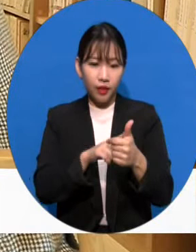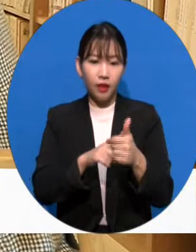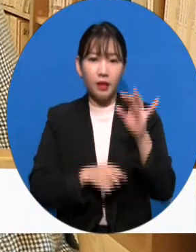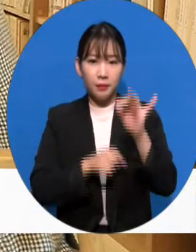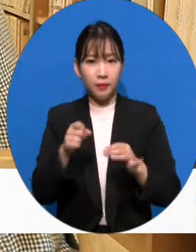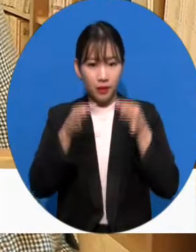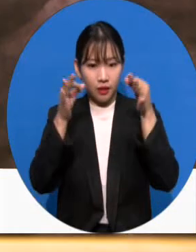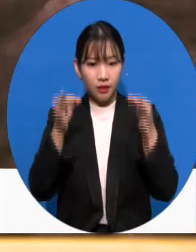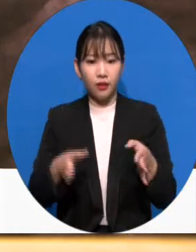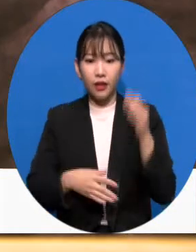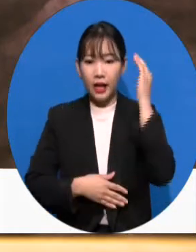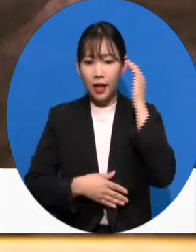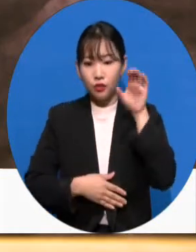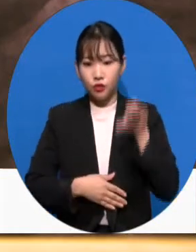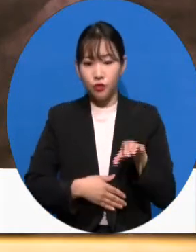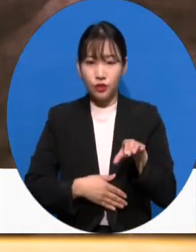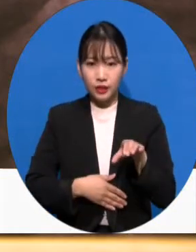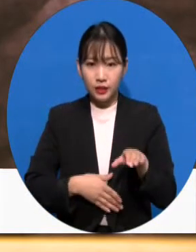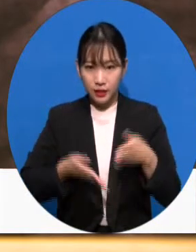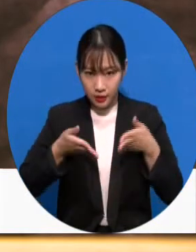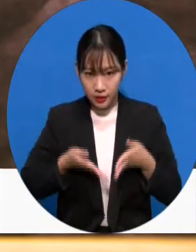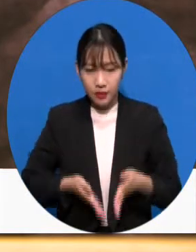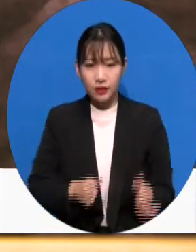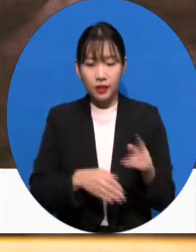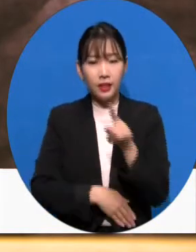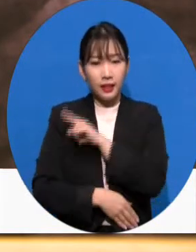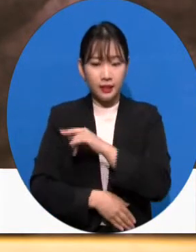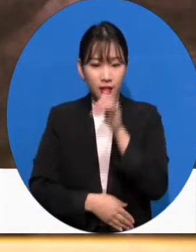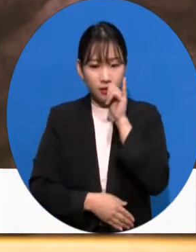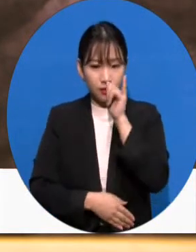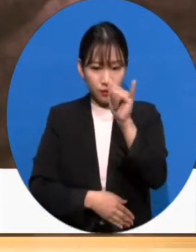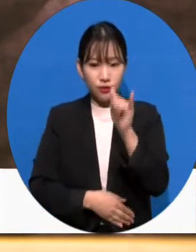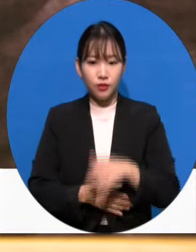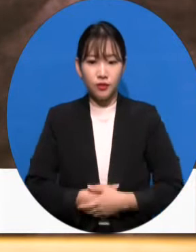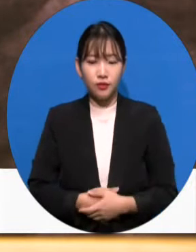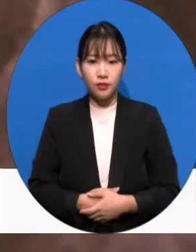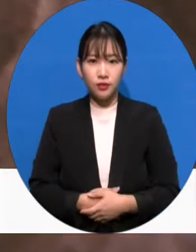김연이야말로 그 지난 100년 동안 한국에서 나온 가장